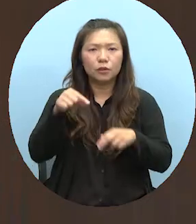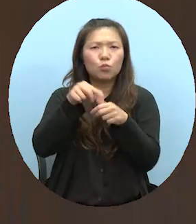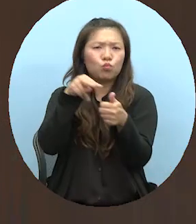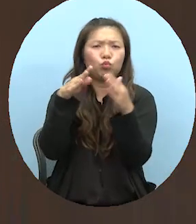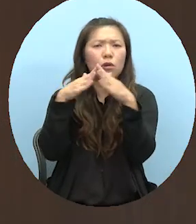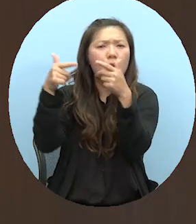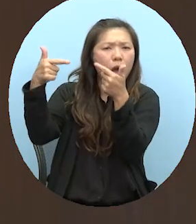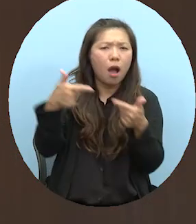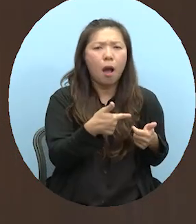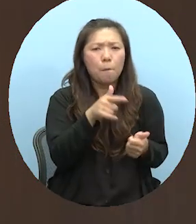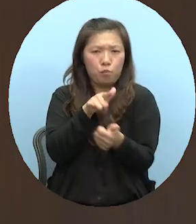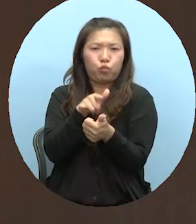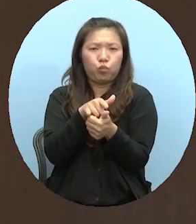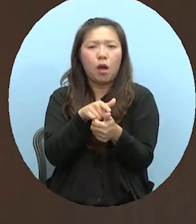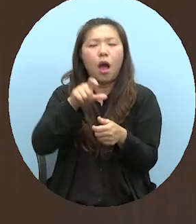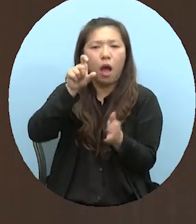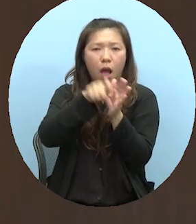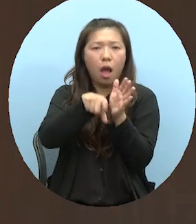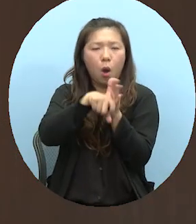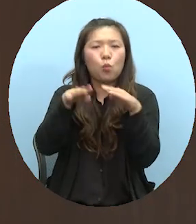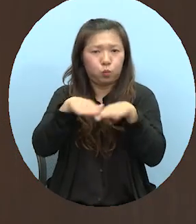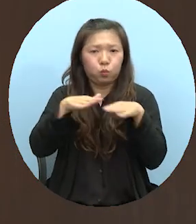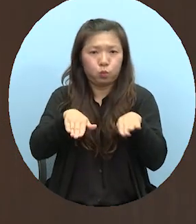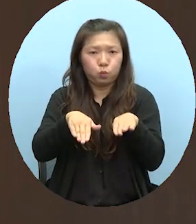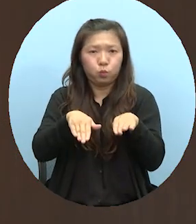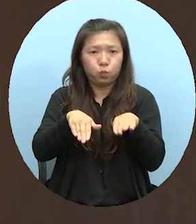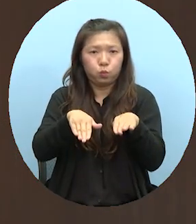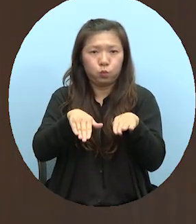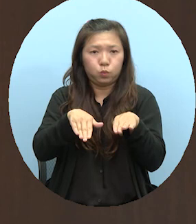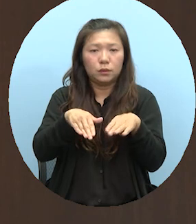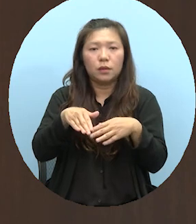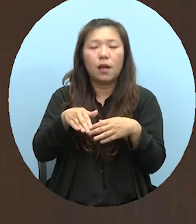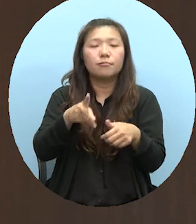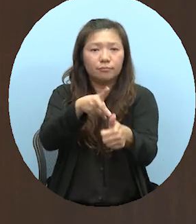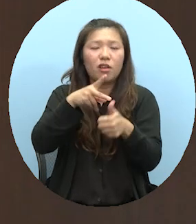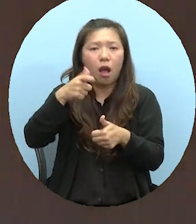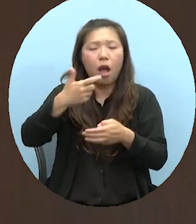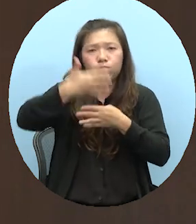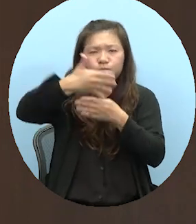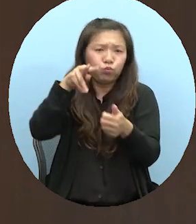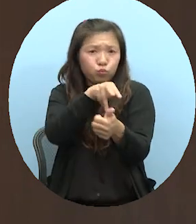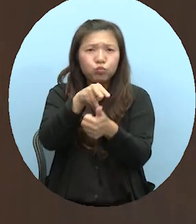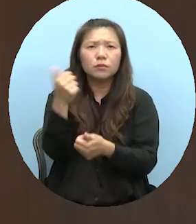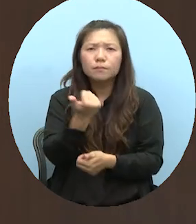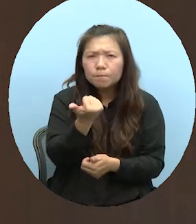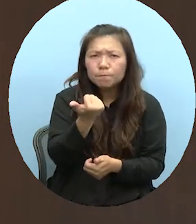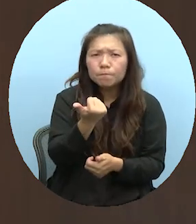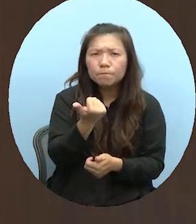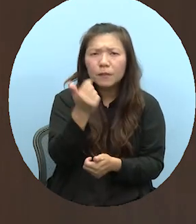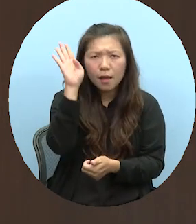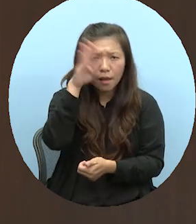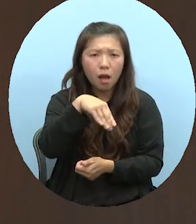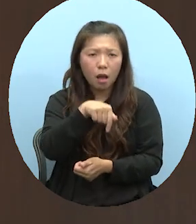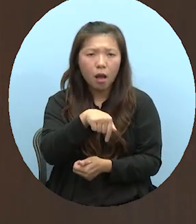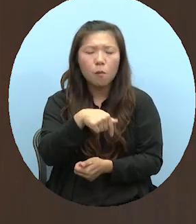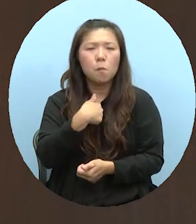金管局在繼續維持銀行體系穩定和是按揭貸款風險我們覺得可控的前提之下呢，